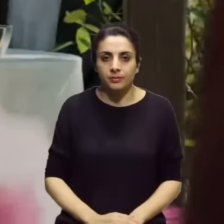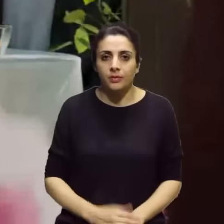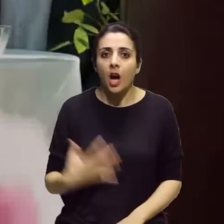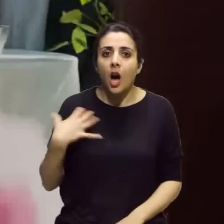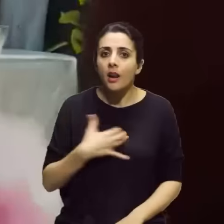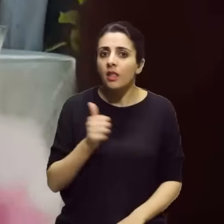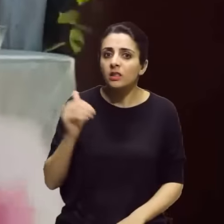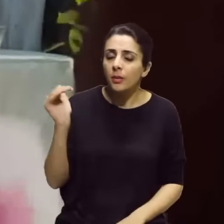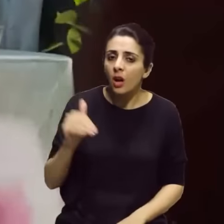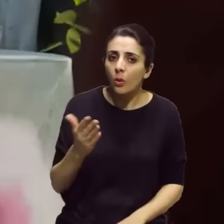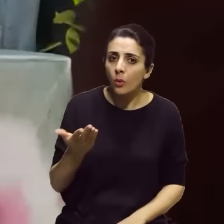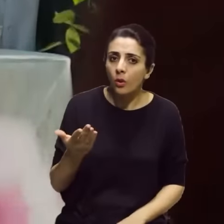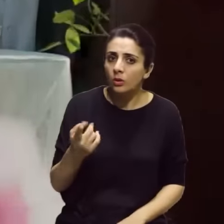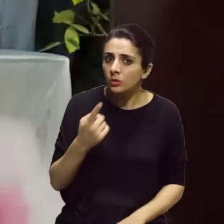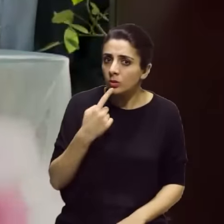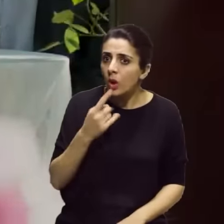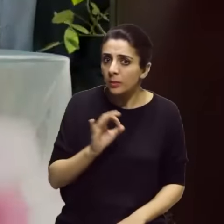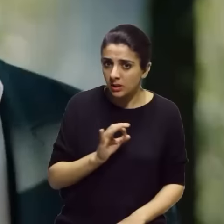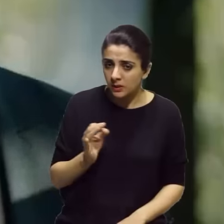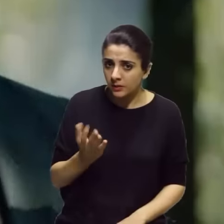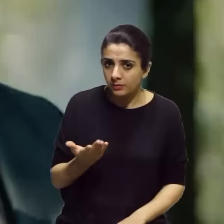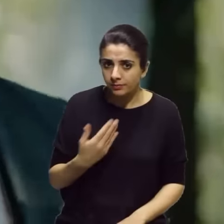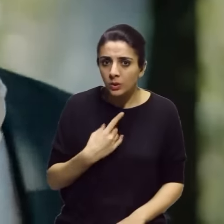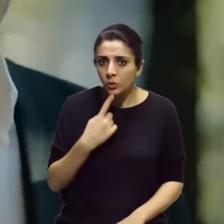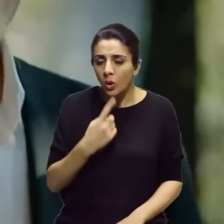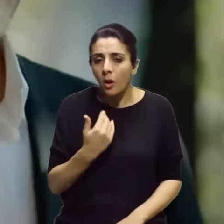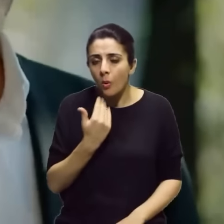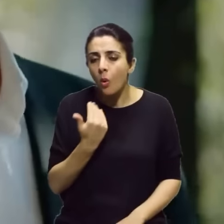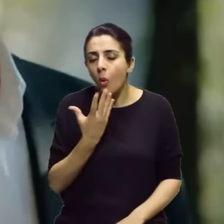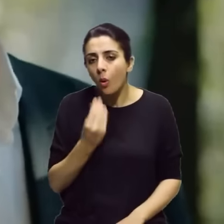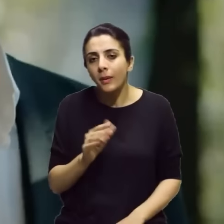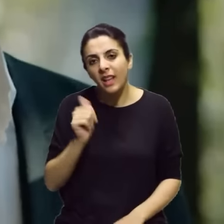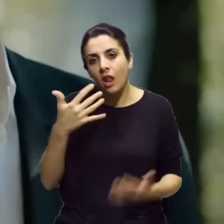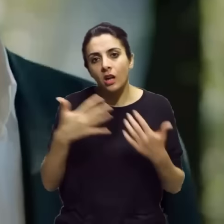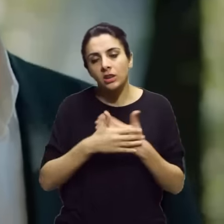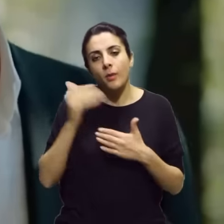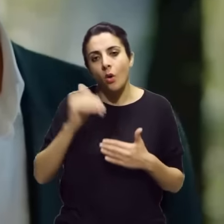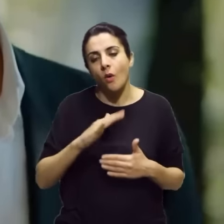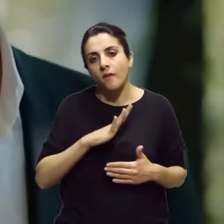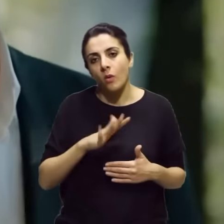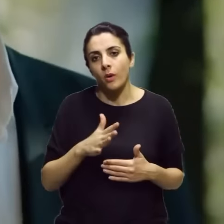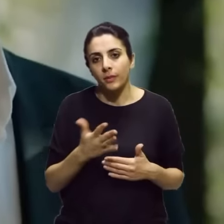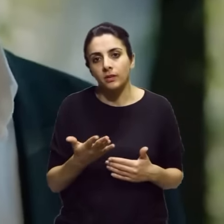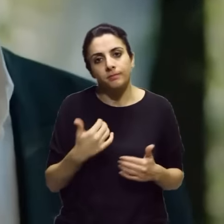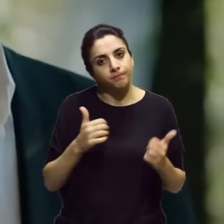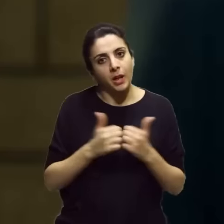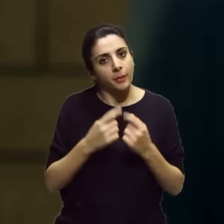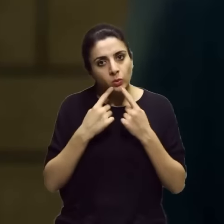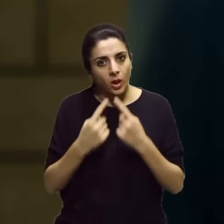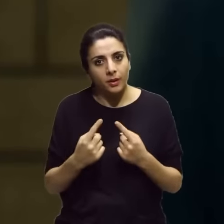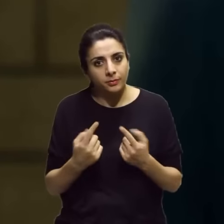Annen ne zaman gelecek Tolga? Ya hala söyleyemedin değil mi? Söyleyemedim. Yarın akşam gelecek sanırım. Beraber